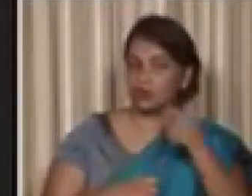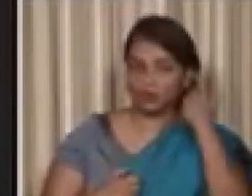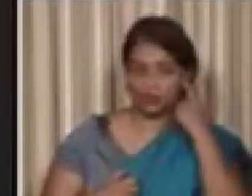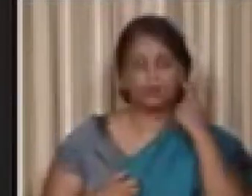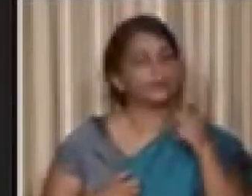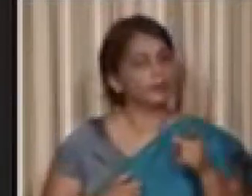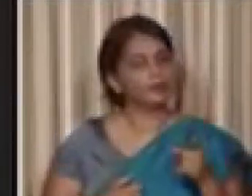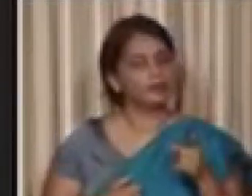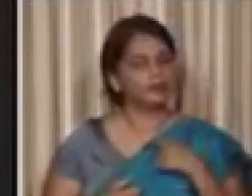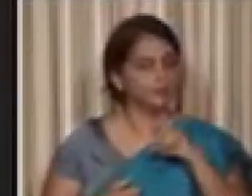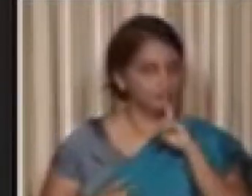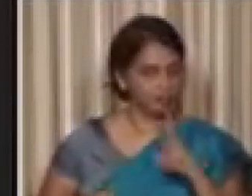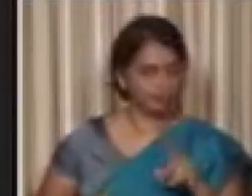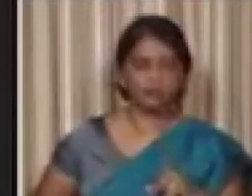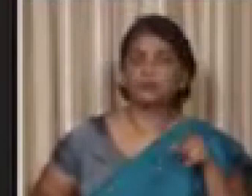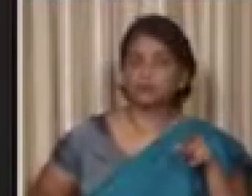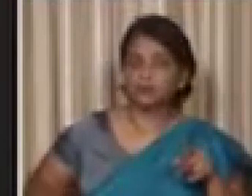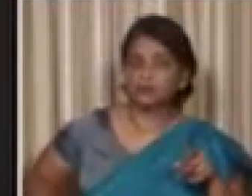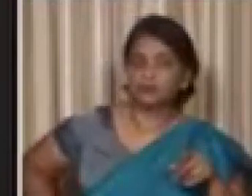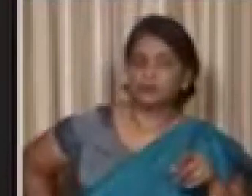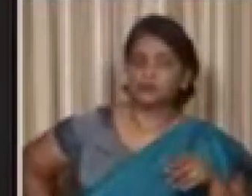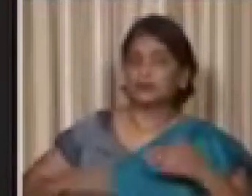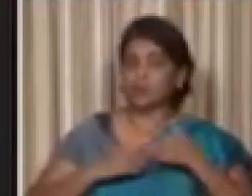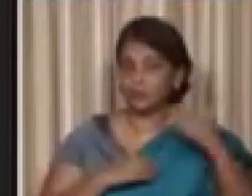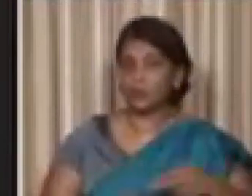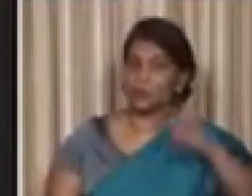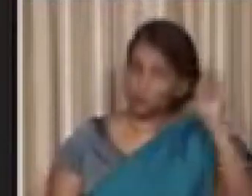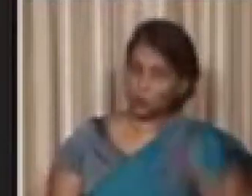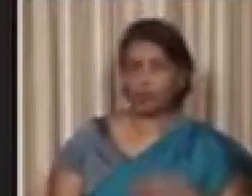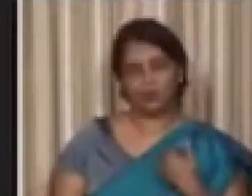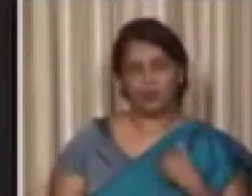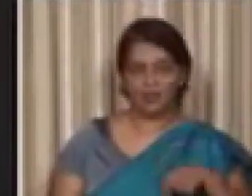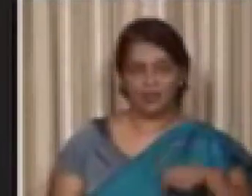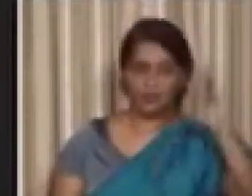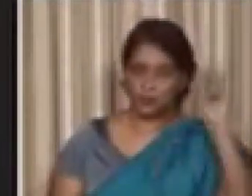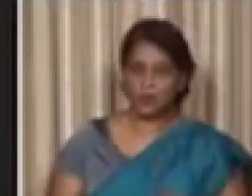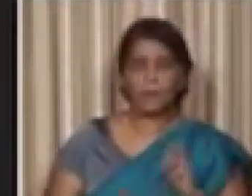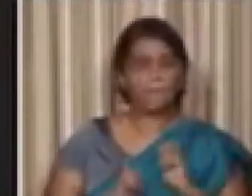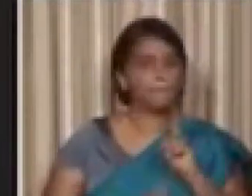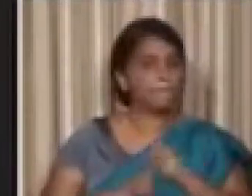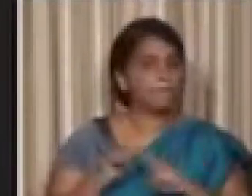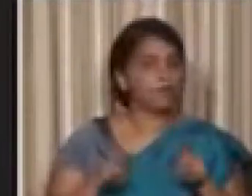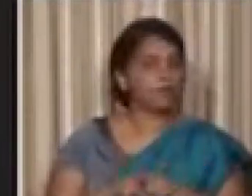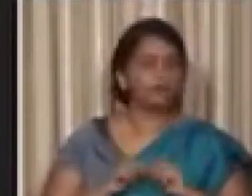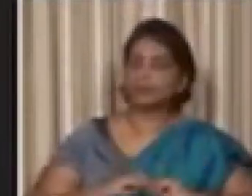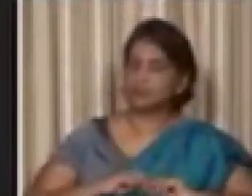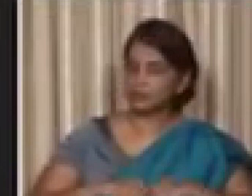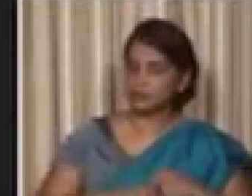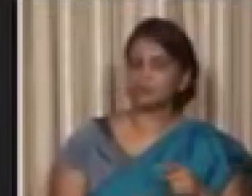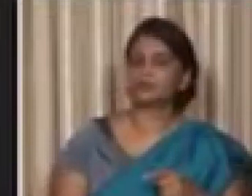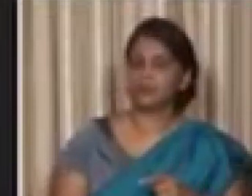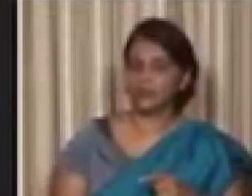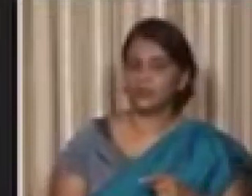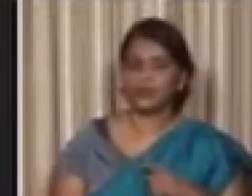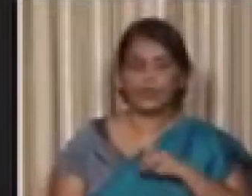නිසා මම ඉල්ලා සිටිනවා මේට පසුව හරි අපි දිනවනවා මේක. හැබැයි පාර්ලිමේන්තුවක් විදියට මේක ගෙනියමු. ඒකෙදි